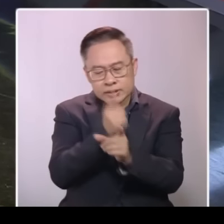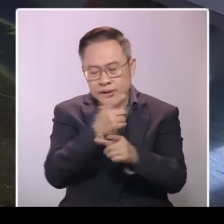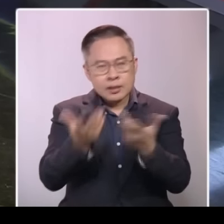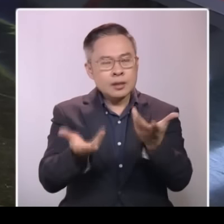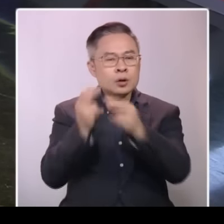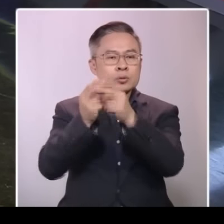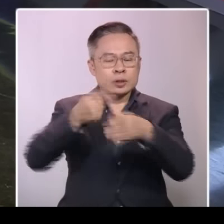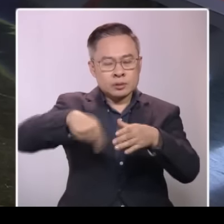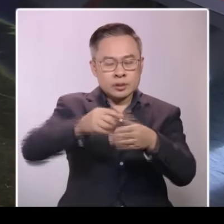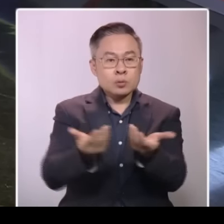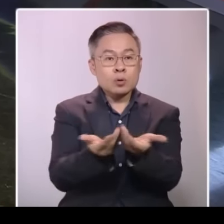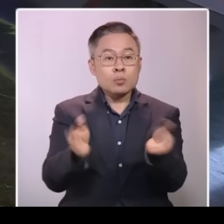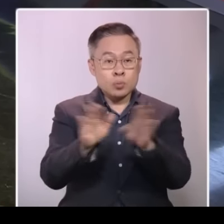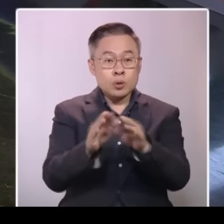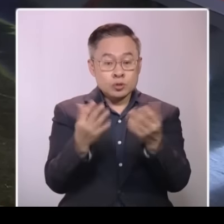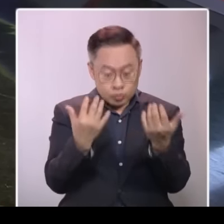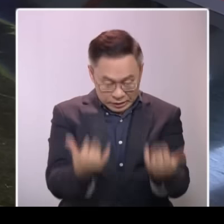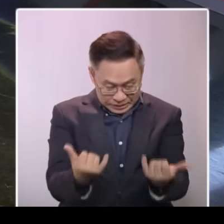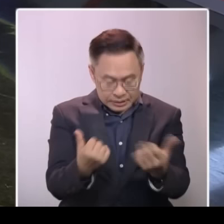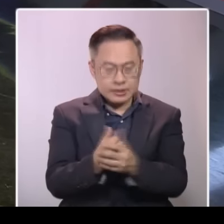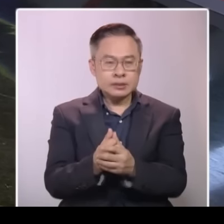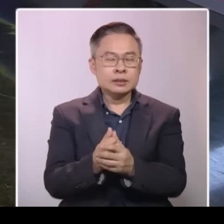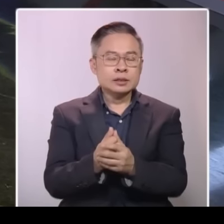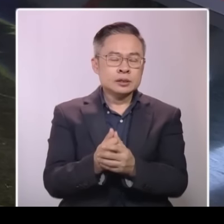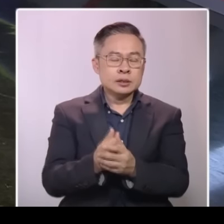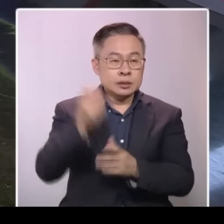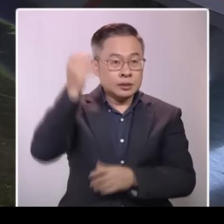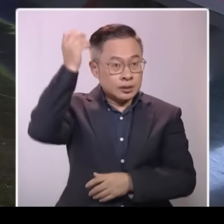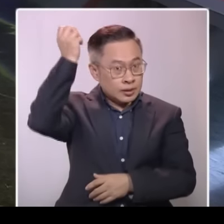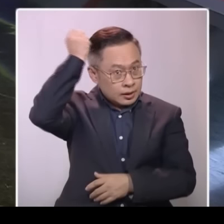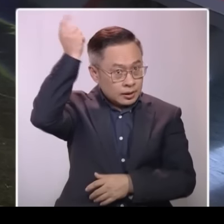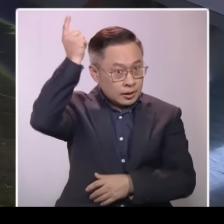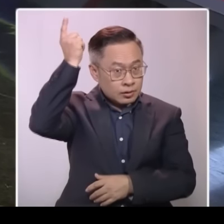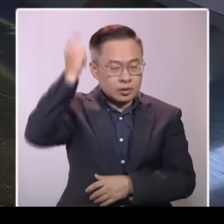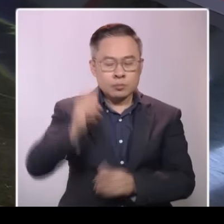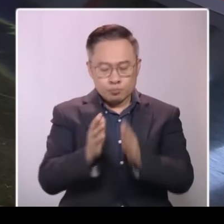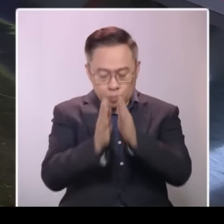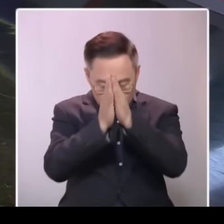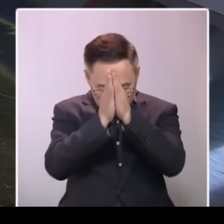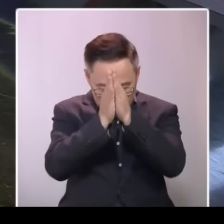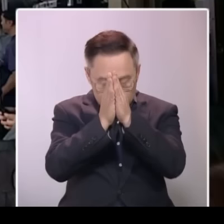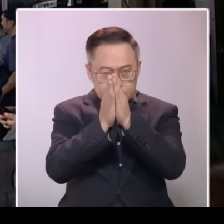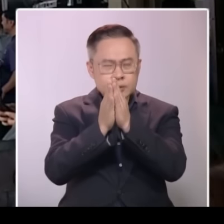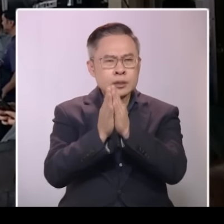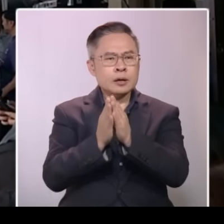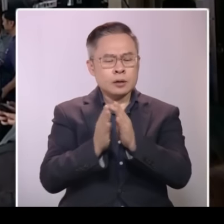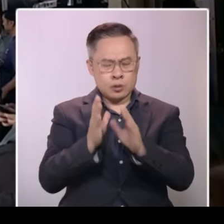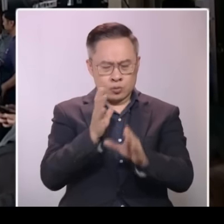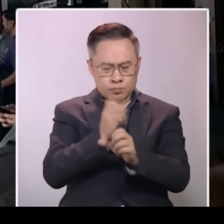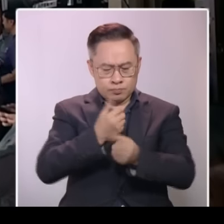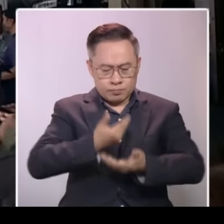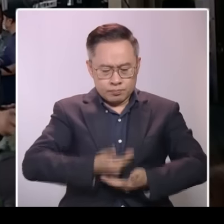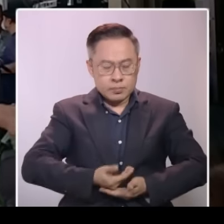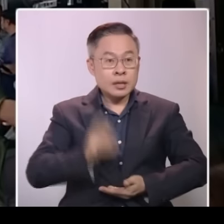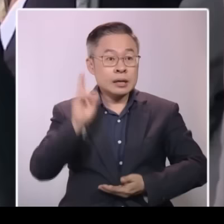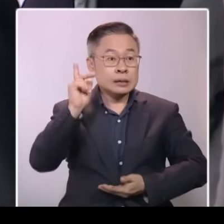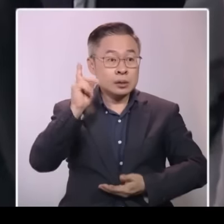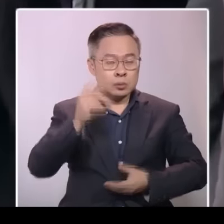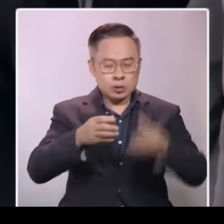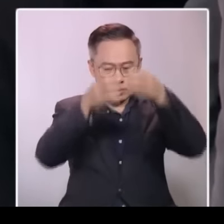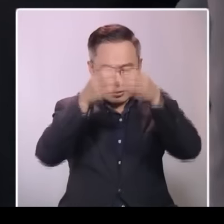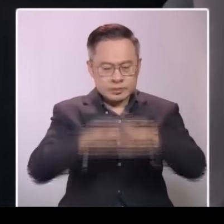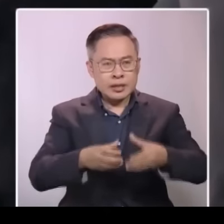เดินทางไปสักการะศาลหลักเมืองและพระแก้วมรกตเพื่อเสริมสิริมงคลนะครับเนื่องในวันคล้ายวันเกิดครบรอบ38ปีนะ